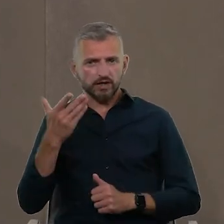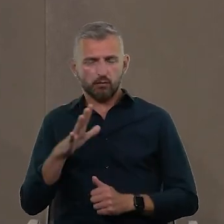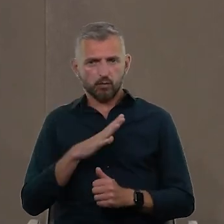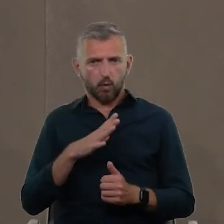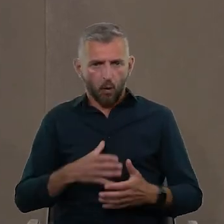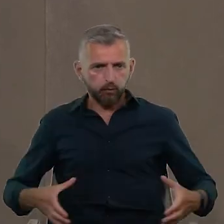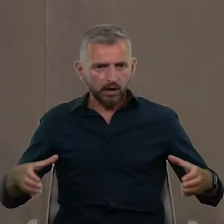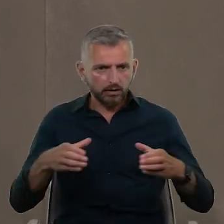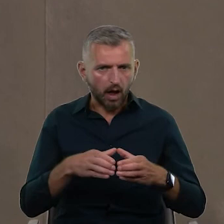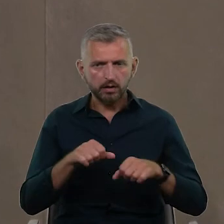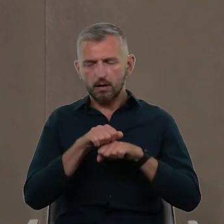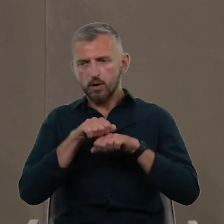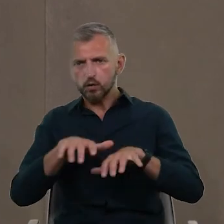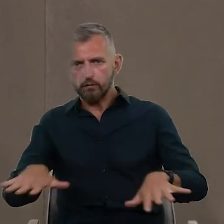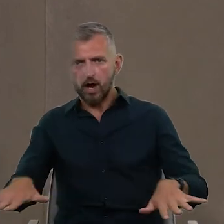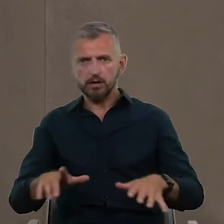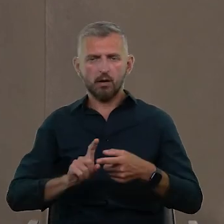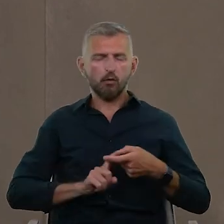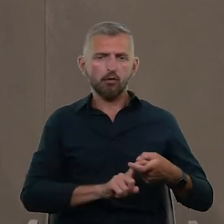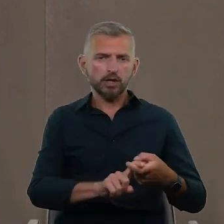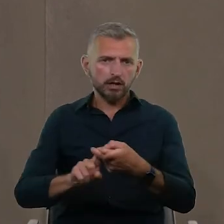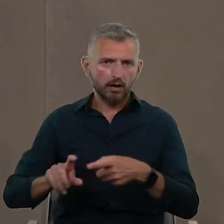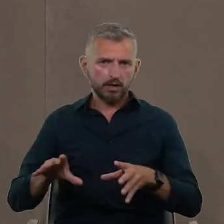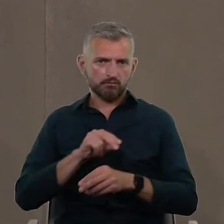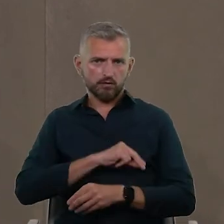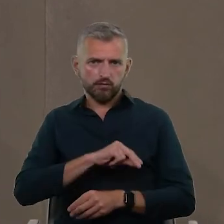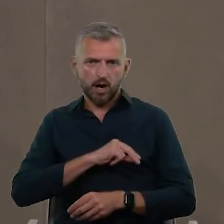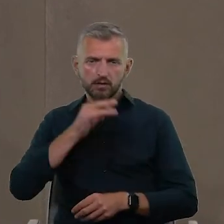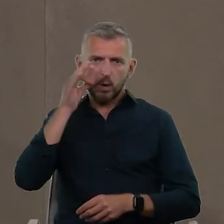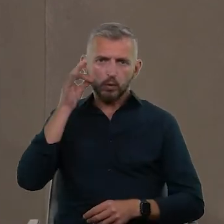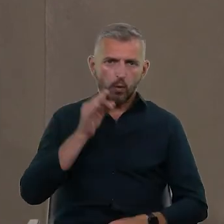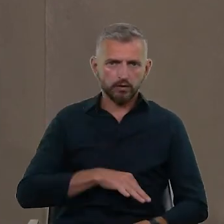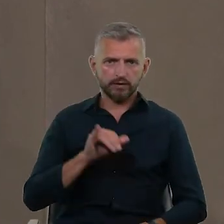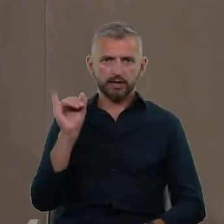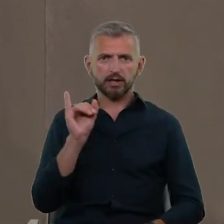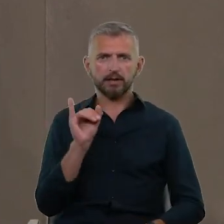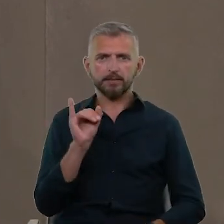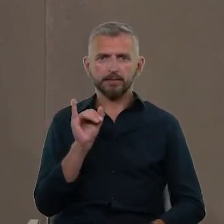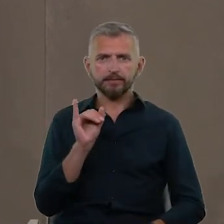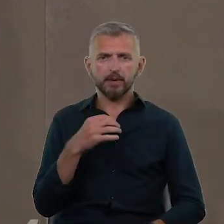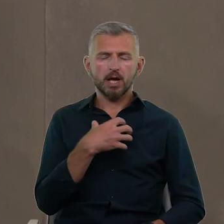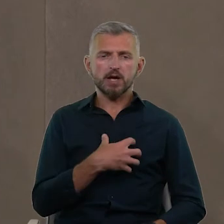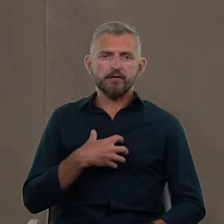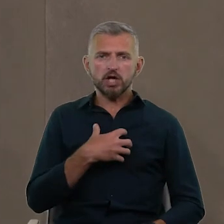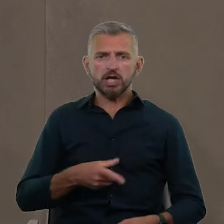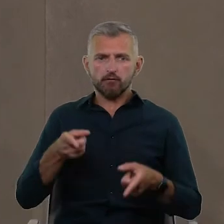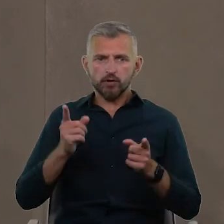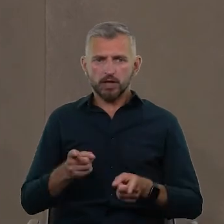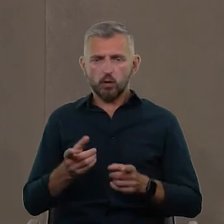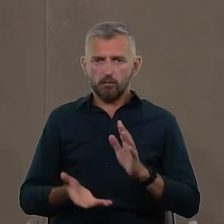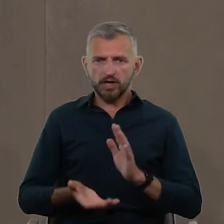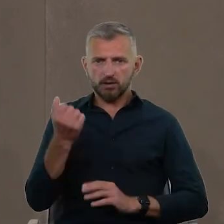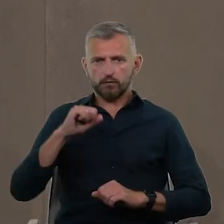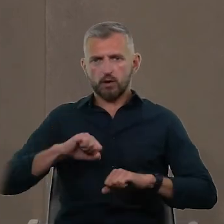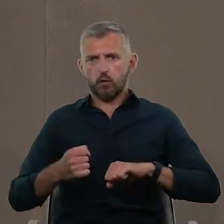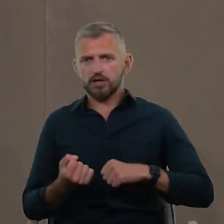об'єднання, мережування, координація, співпраця, досвід. І важливо дійсно підтримувати одна